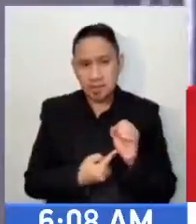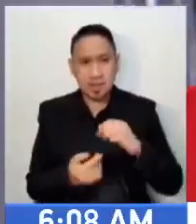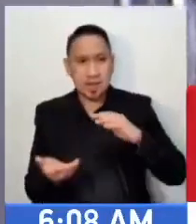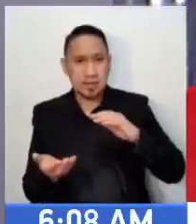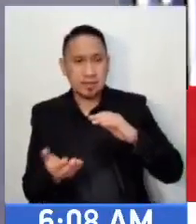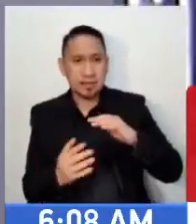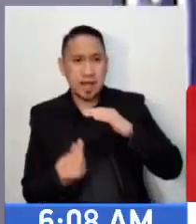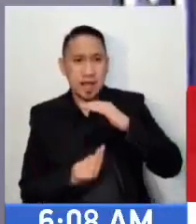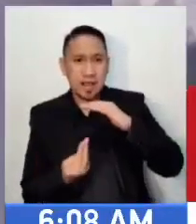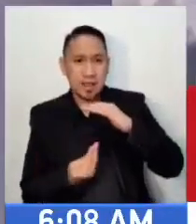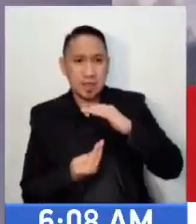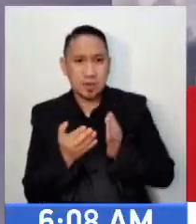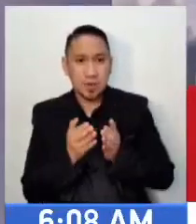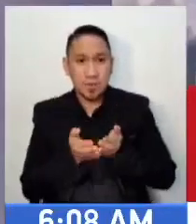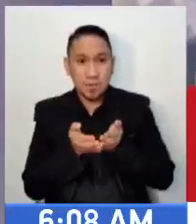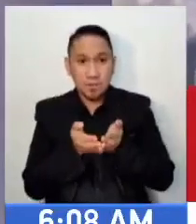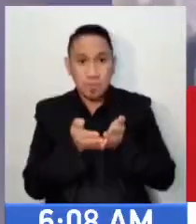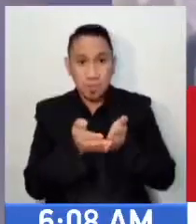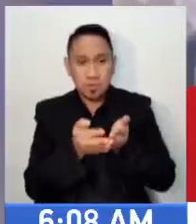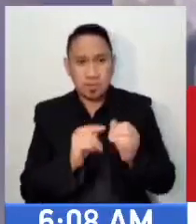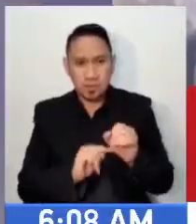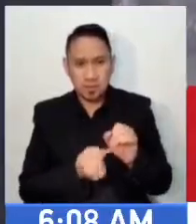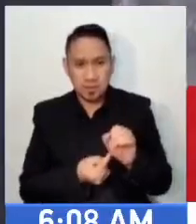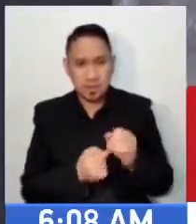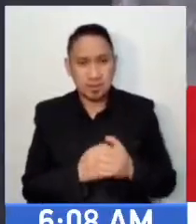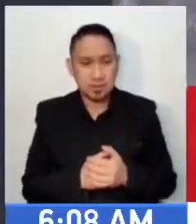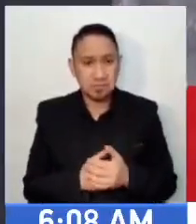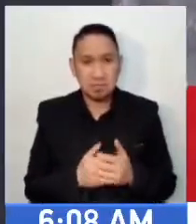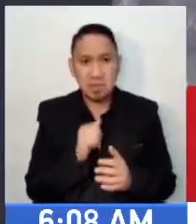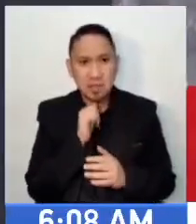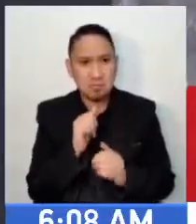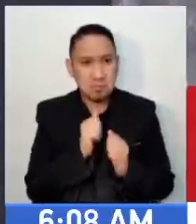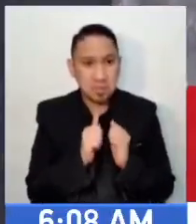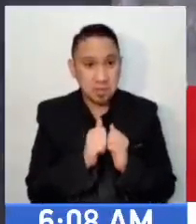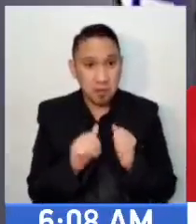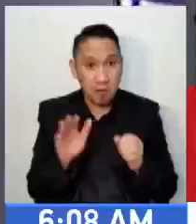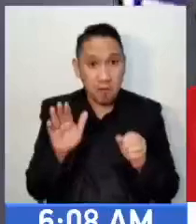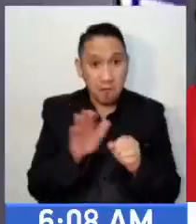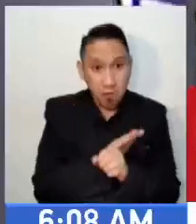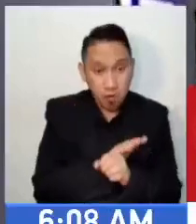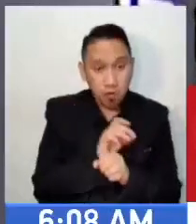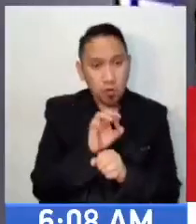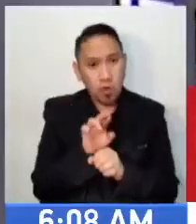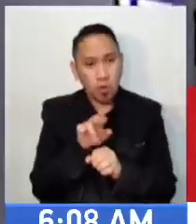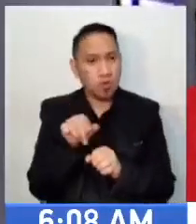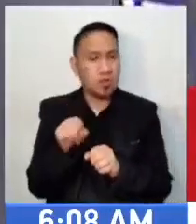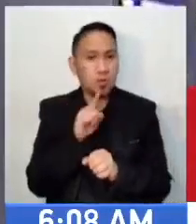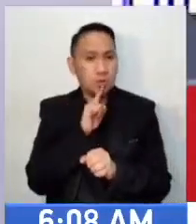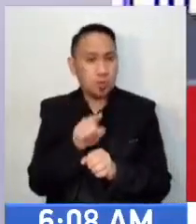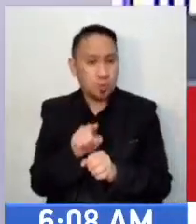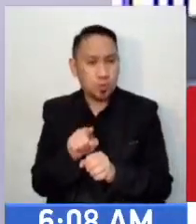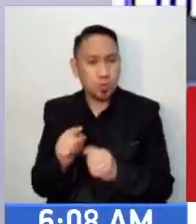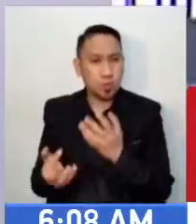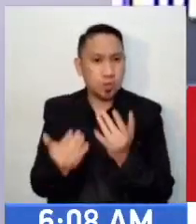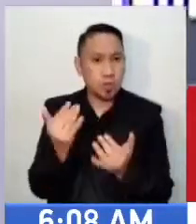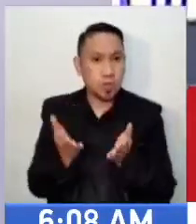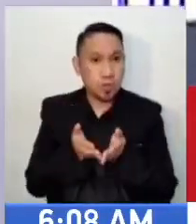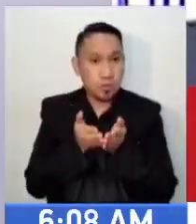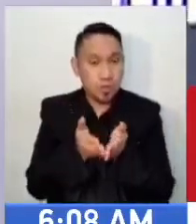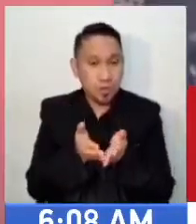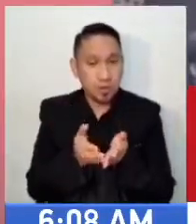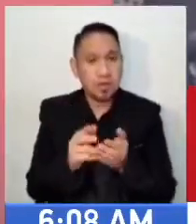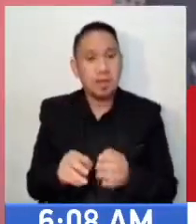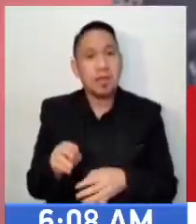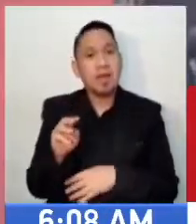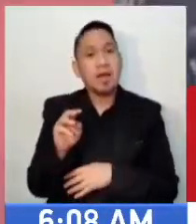barko. Wala rin daw indikasyon na overloaded o sinabotahe ang barko. Noong Miyerkules ng gabi, nang masunog ang MV Lady